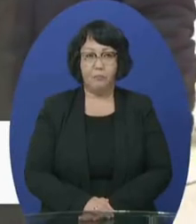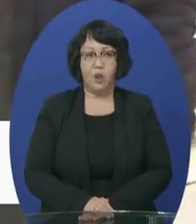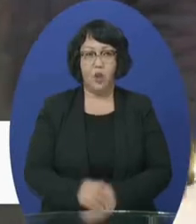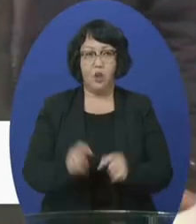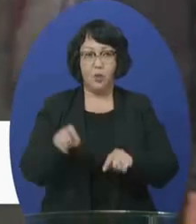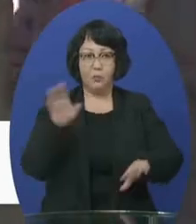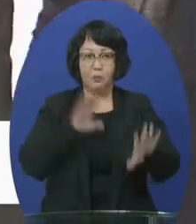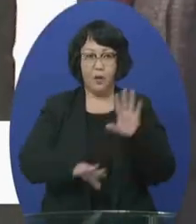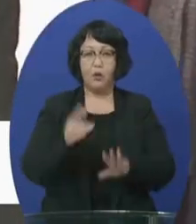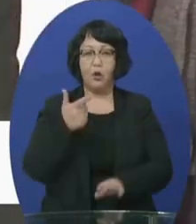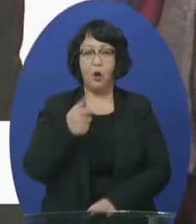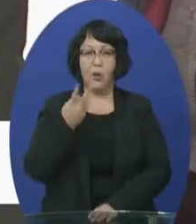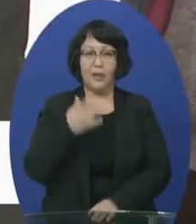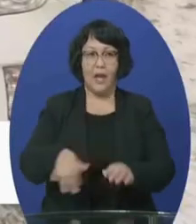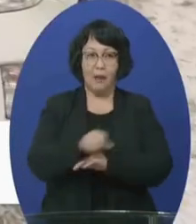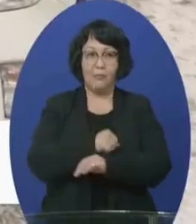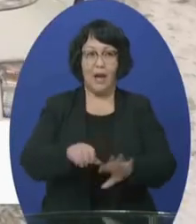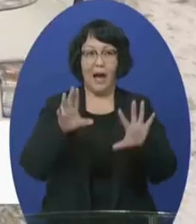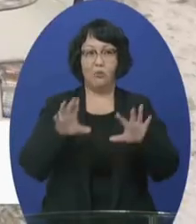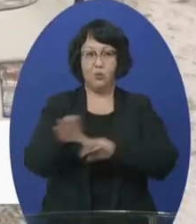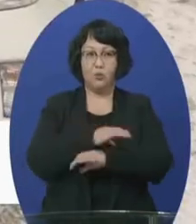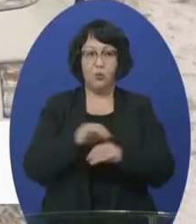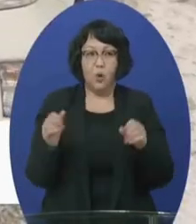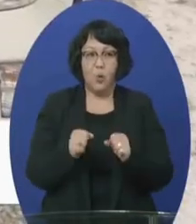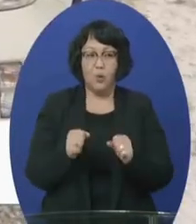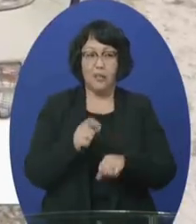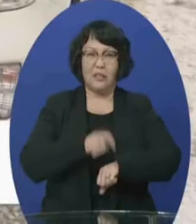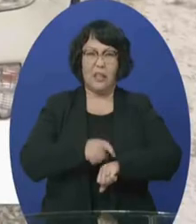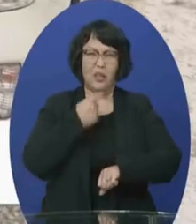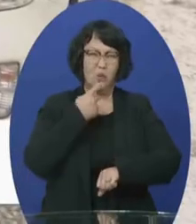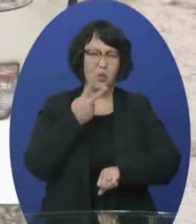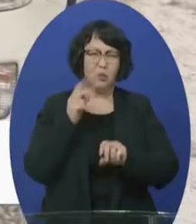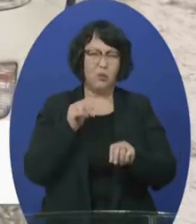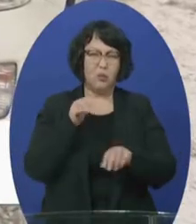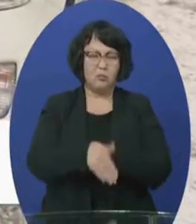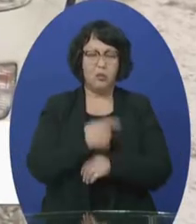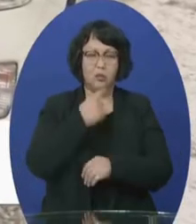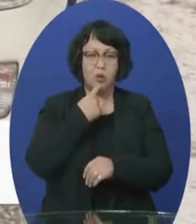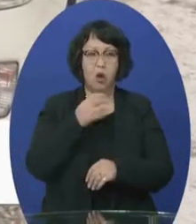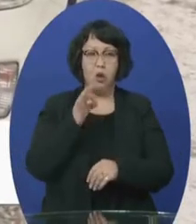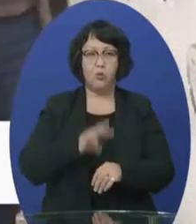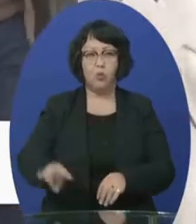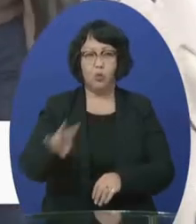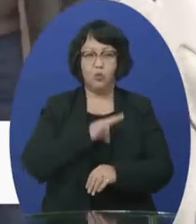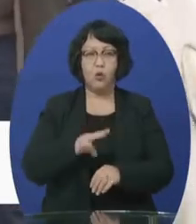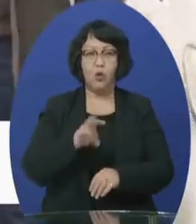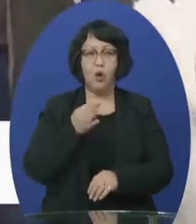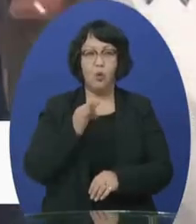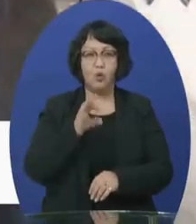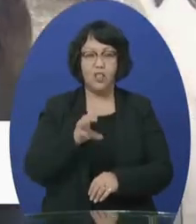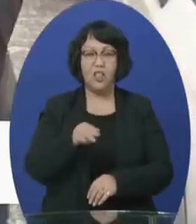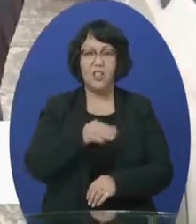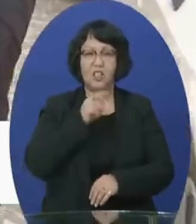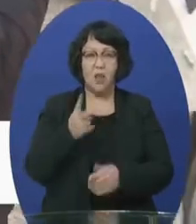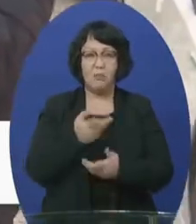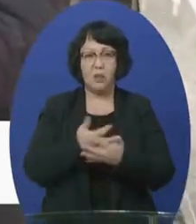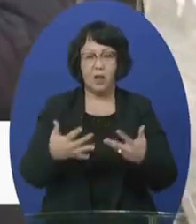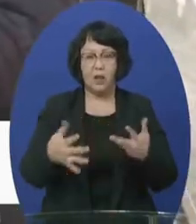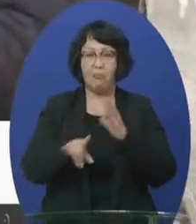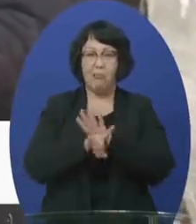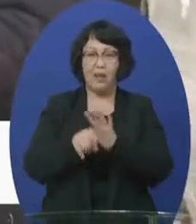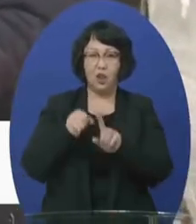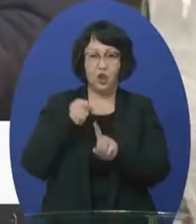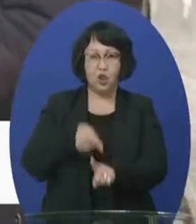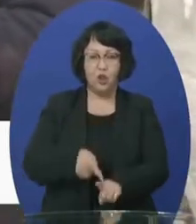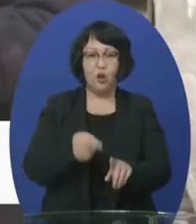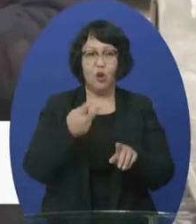Өнөөдрийн байдлаар Говь-Алтай аймгийн 10 гаруй сумд үйлчлэл хүндрээд байна. Тиймээс орон нутгийн төвс тэжээл хөргүүлэхэд аймгаас сонгогдсон гишүүд анхаарч 250